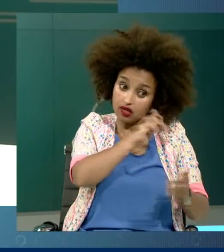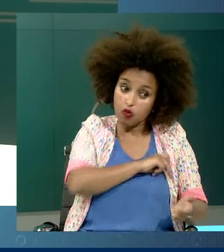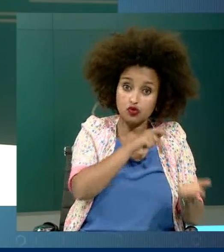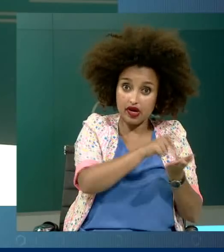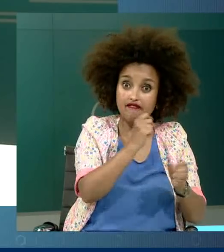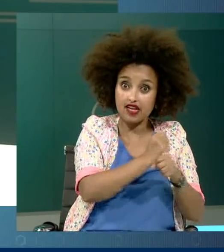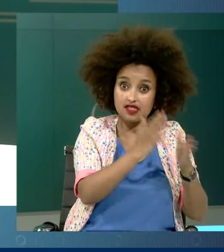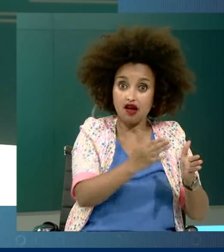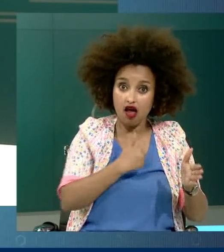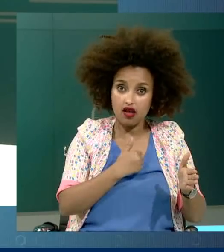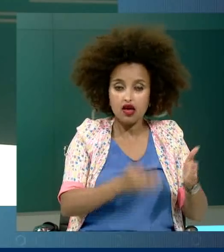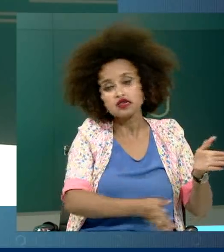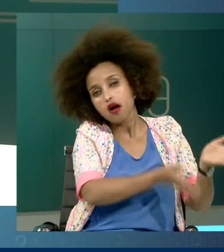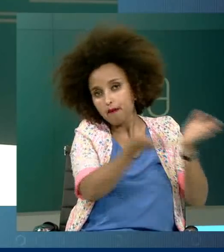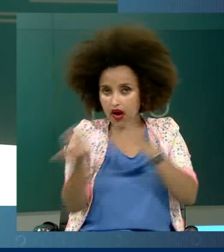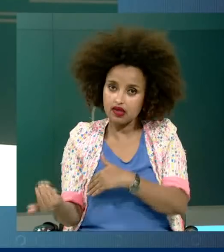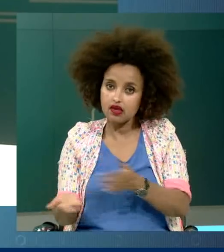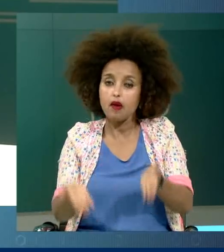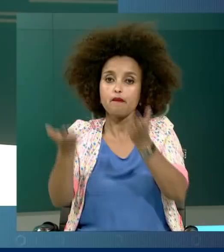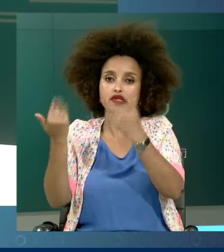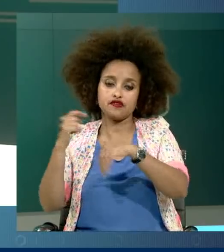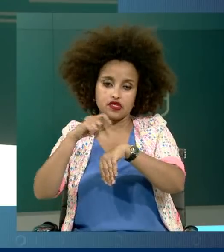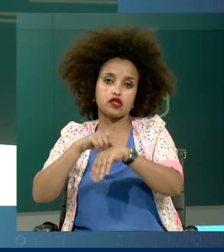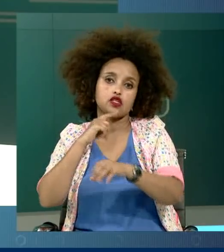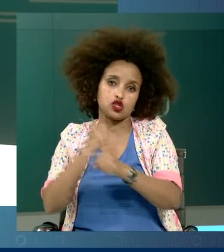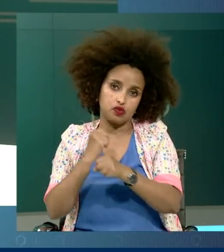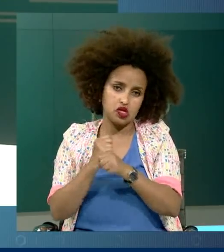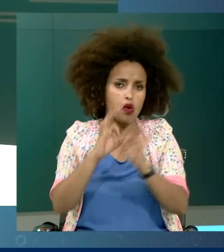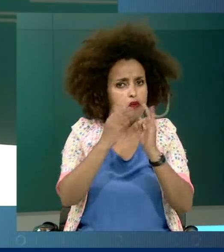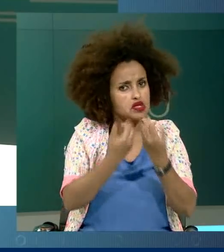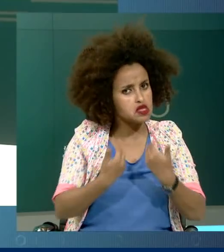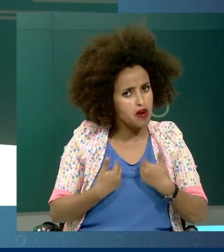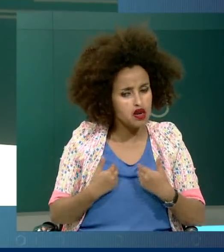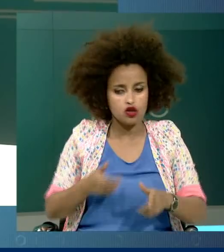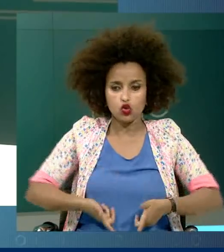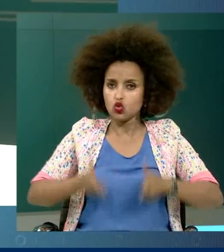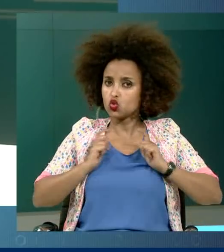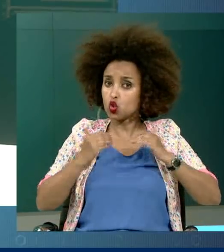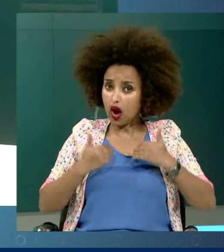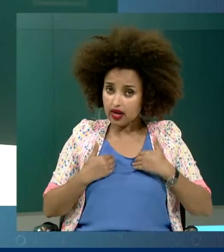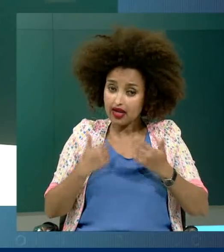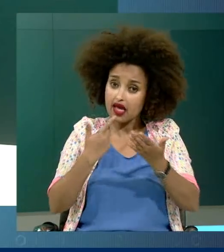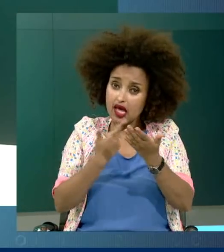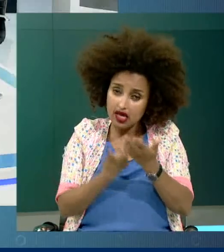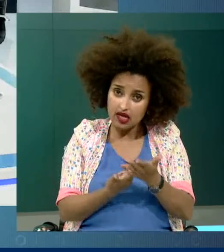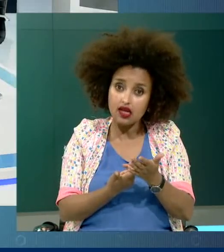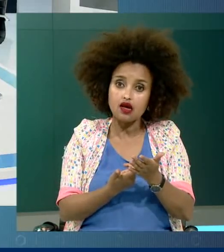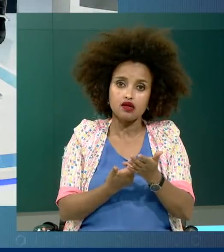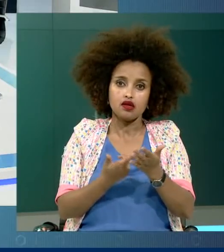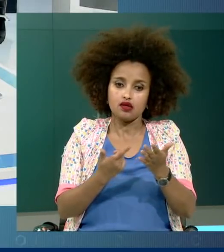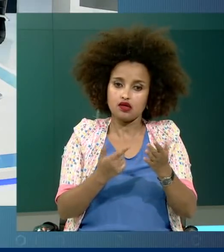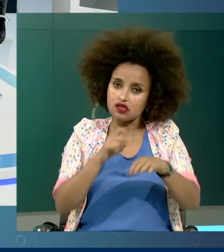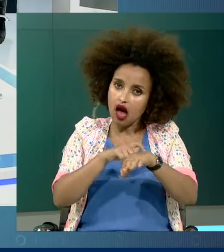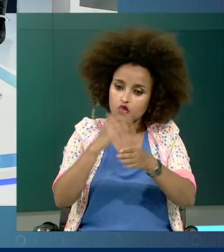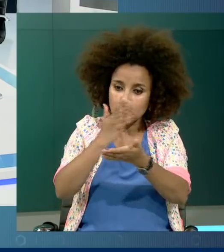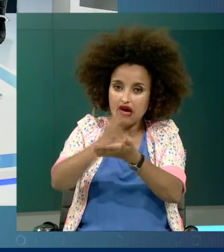ቤት ከዛ ባለፈ ባለን ሰዓት ነው። ሁሉም እኮ የየራሱ ቤተሰብ አለው ኑሮ አለው ምን አለው። ያንን በማያሻማ መልኩ